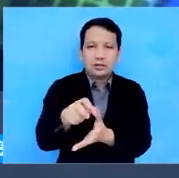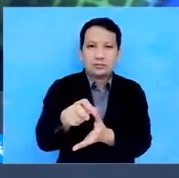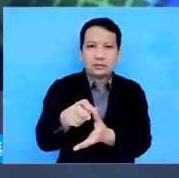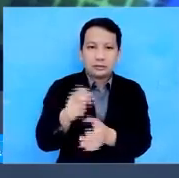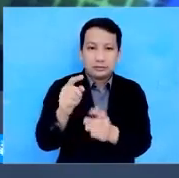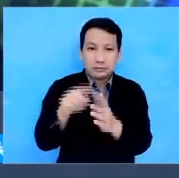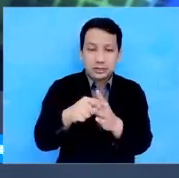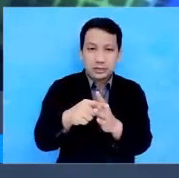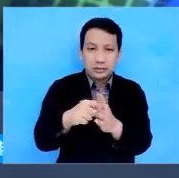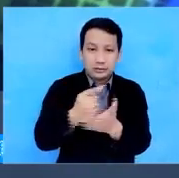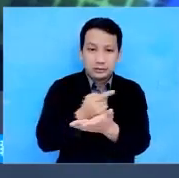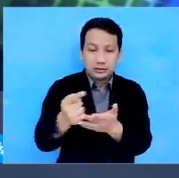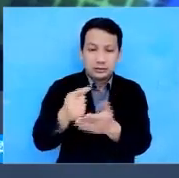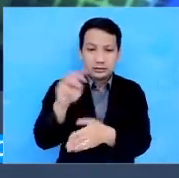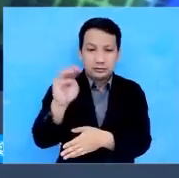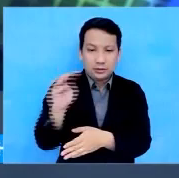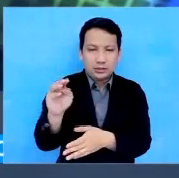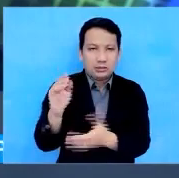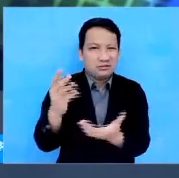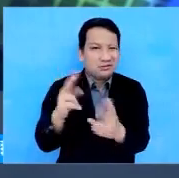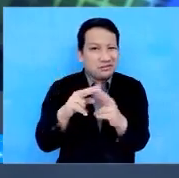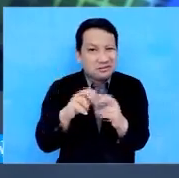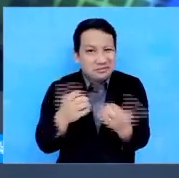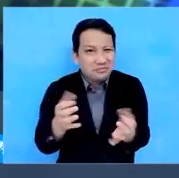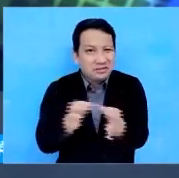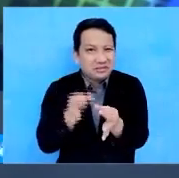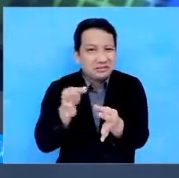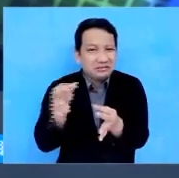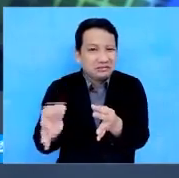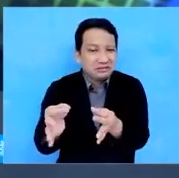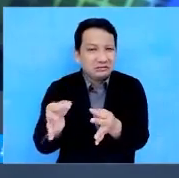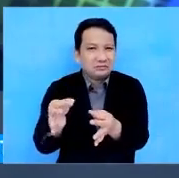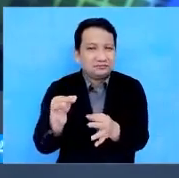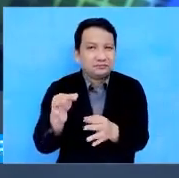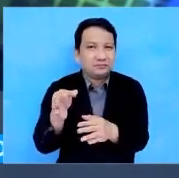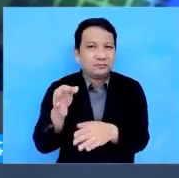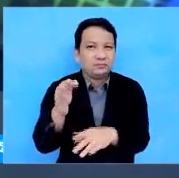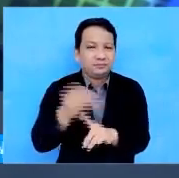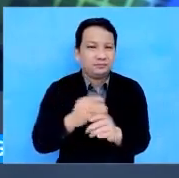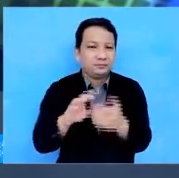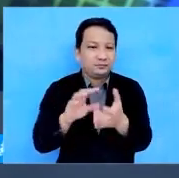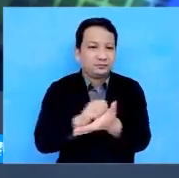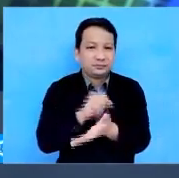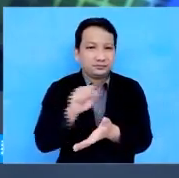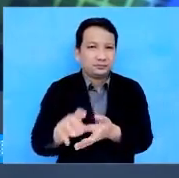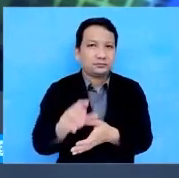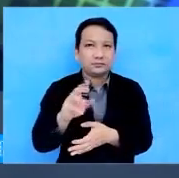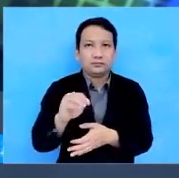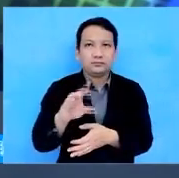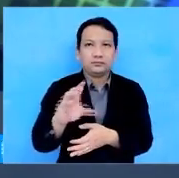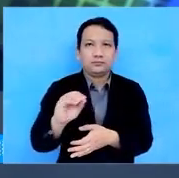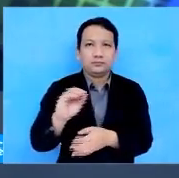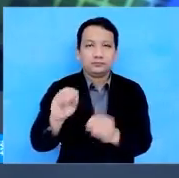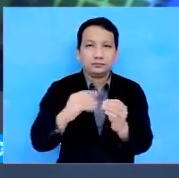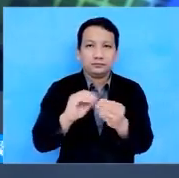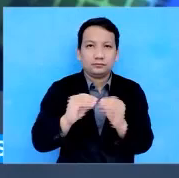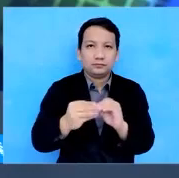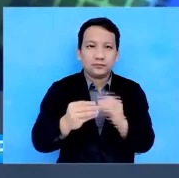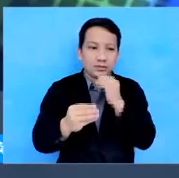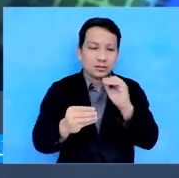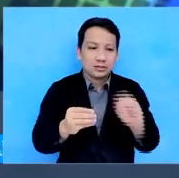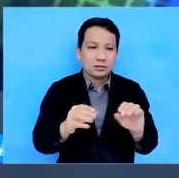kasi in-extend ang deadline sa pagsali sa kooperatiba, ay hindi pa rin ibinabasura ang memorandum circular na nag-uutos